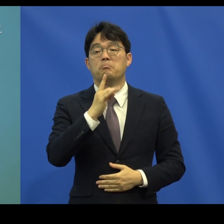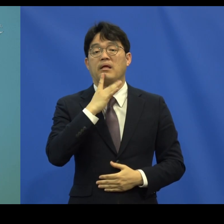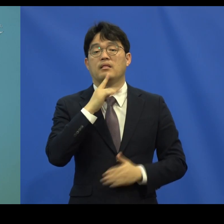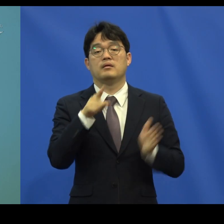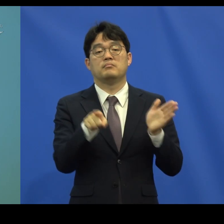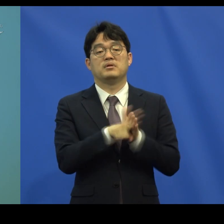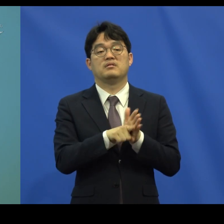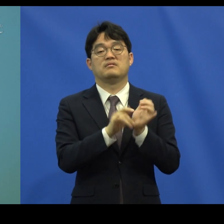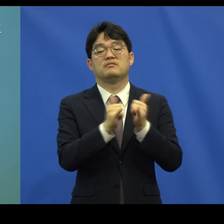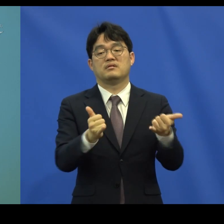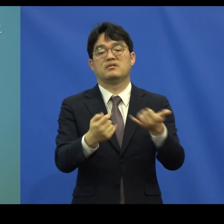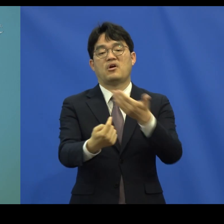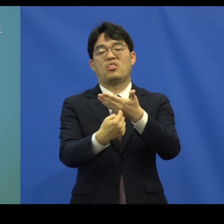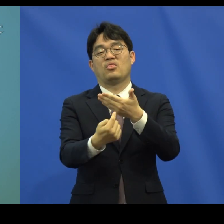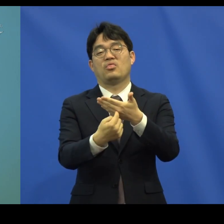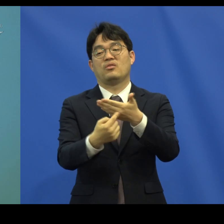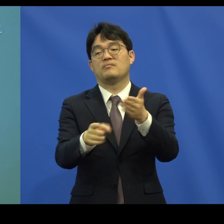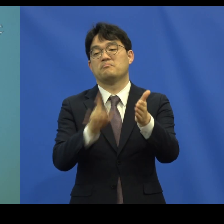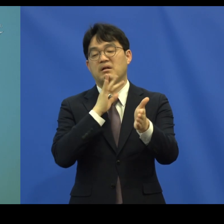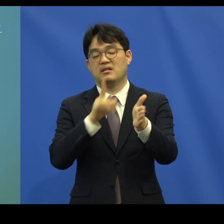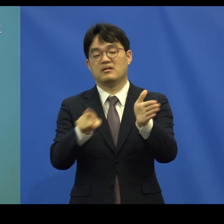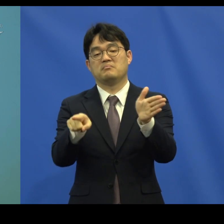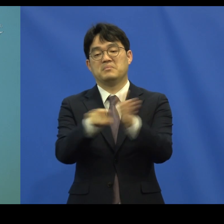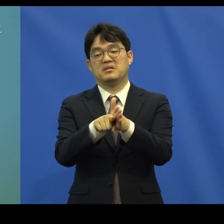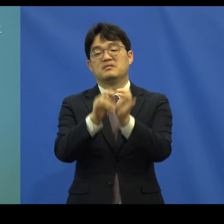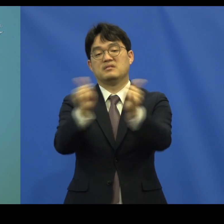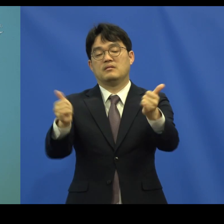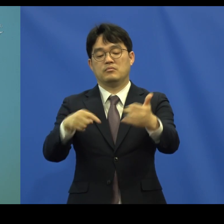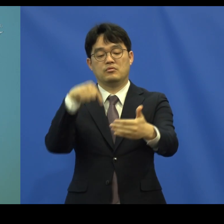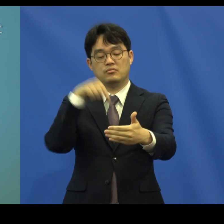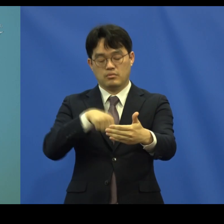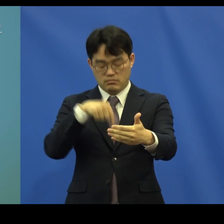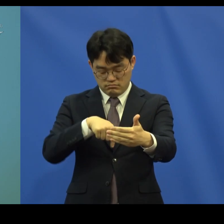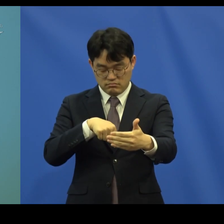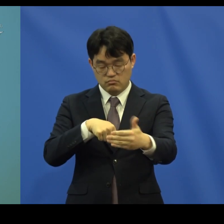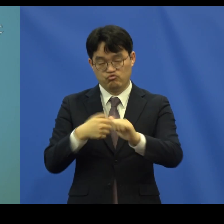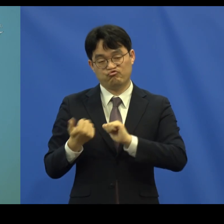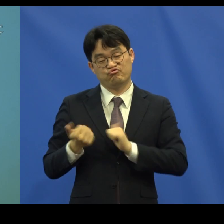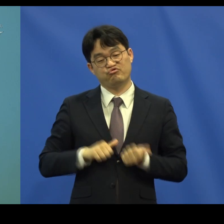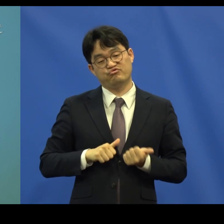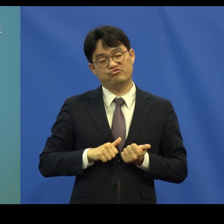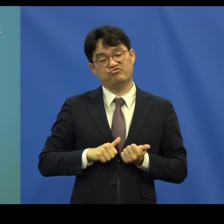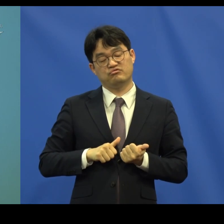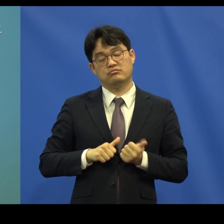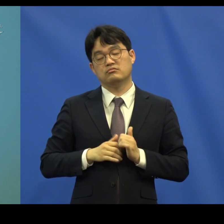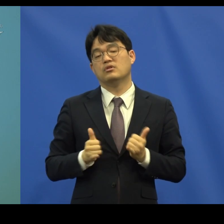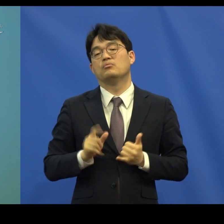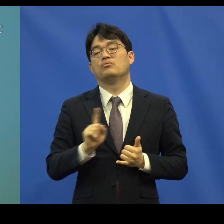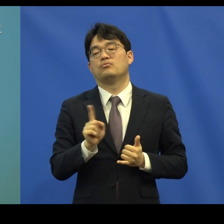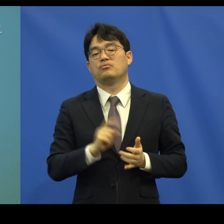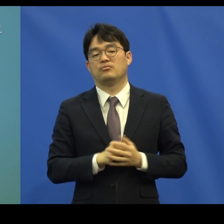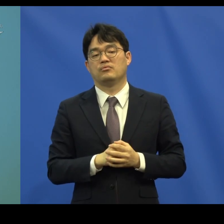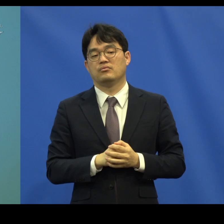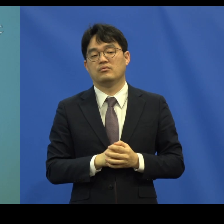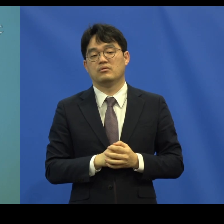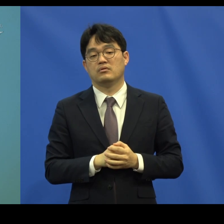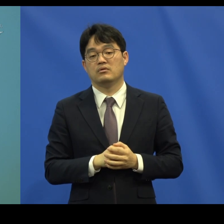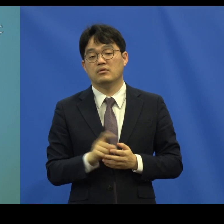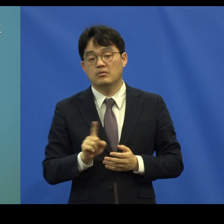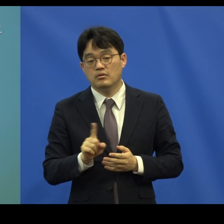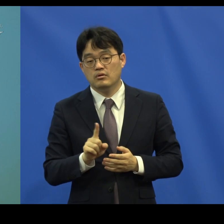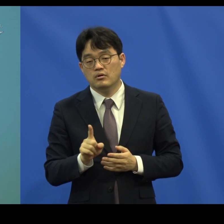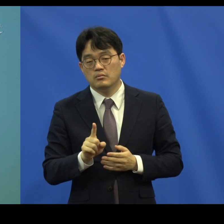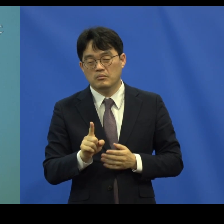살아있는 신자인가? 리얼 크리스찬이냐? 수도 크리스찬이라는 말을 씁니다. 유사 그리스도인,